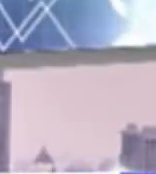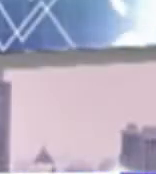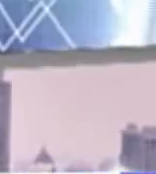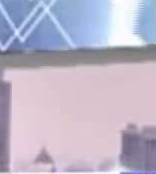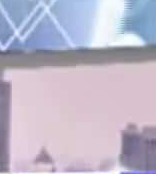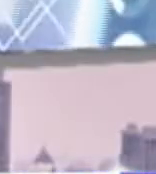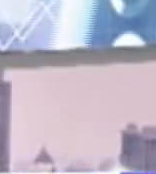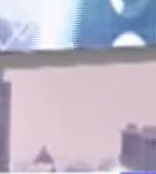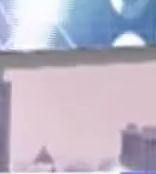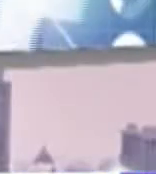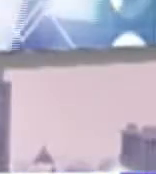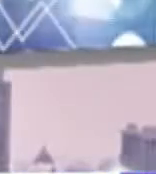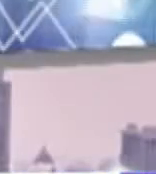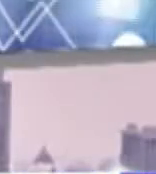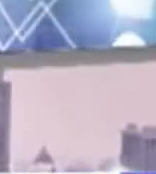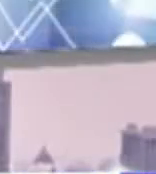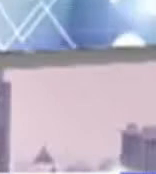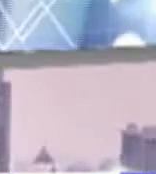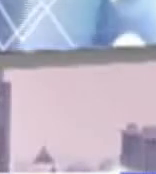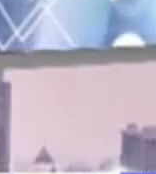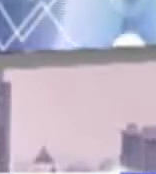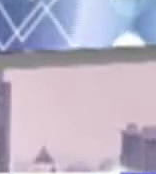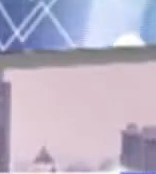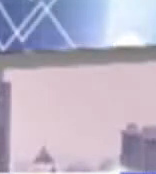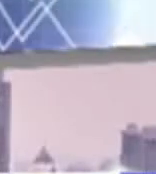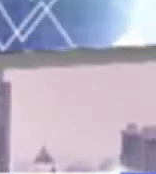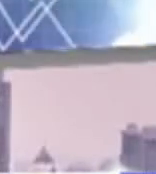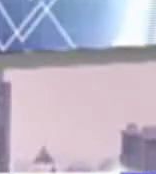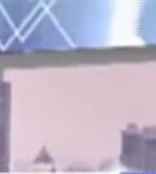ทั้งหมดเป็นประเด็นทางด้านเศรษฐกิจที่นำมาฝากกันนะคะช่ว